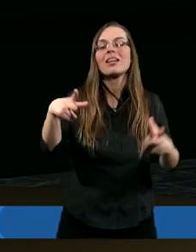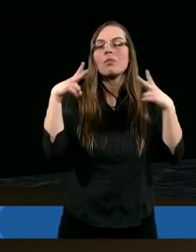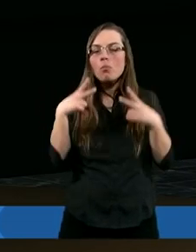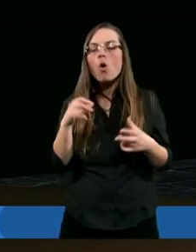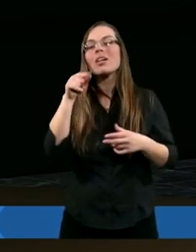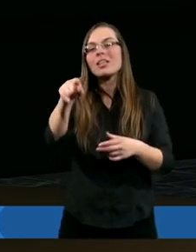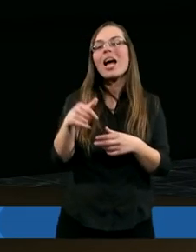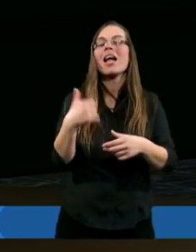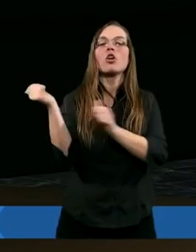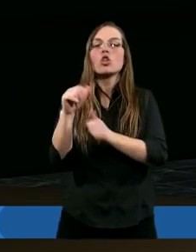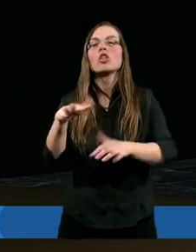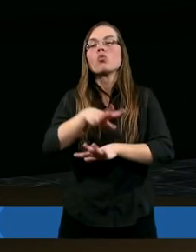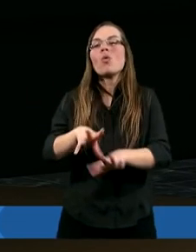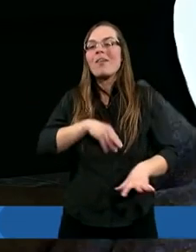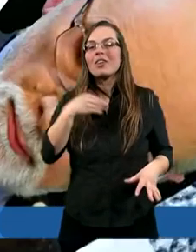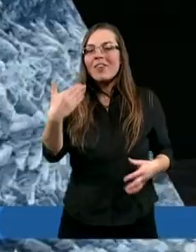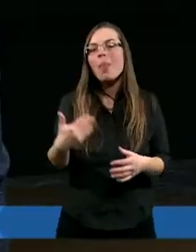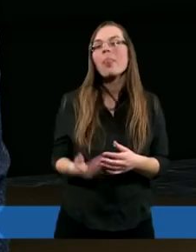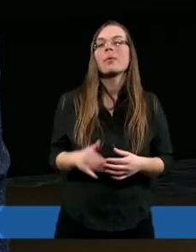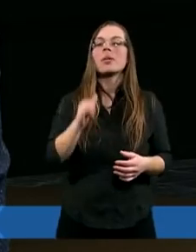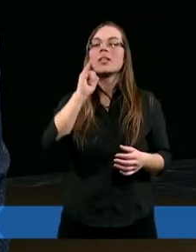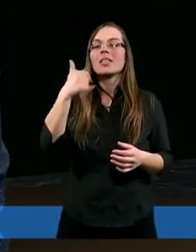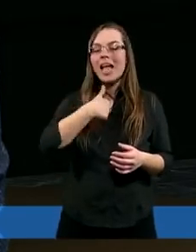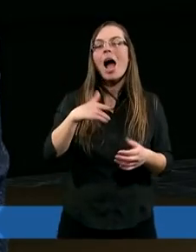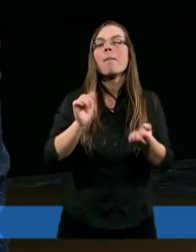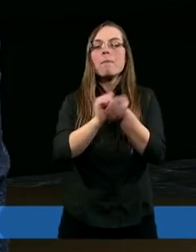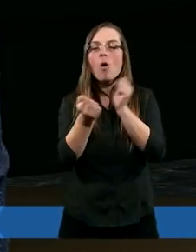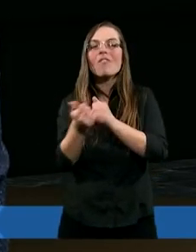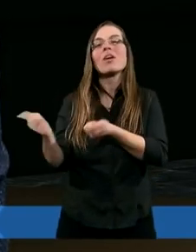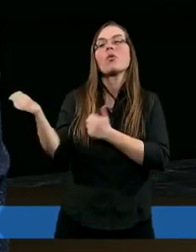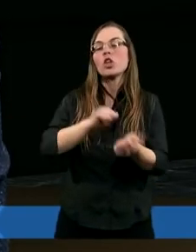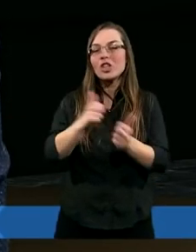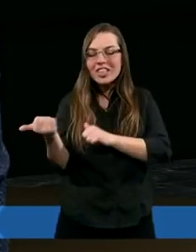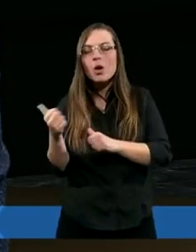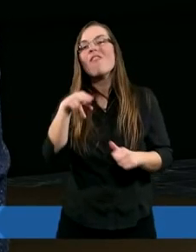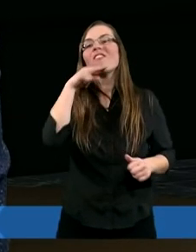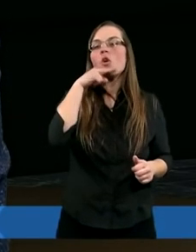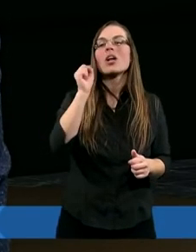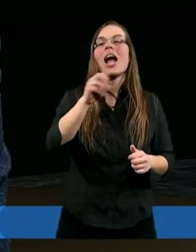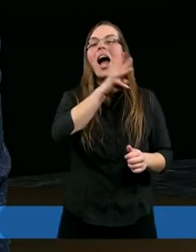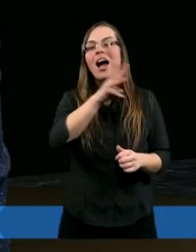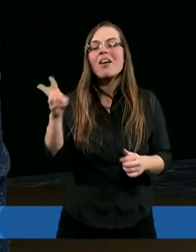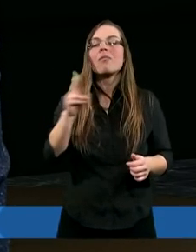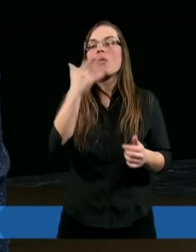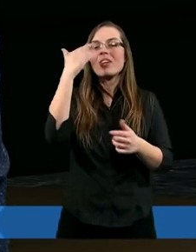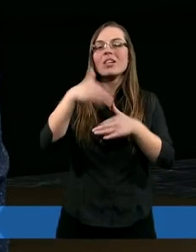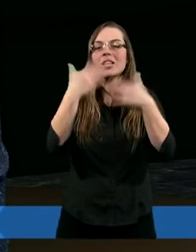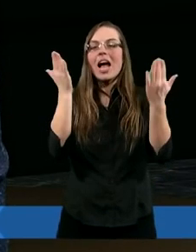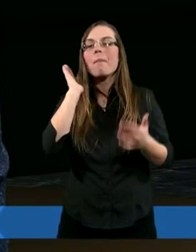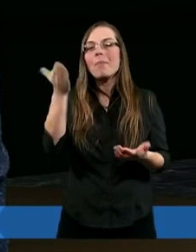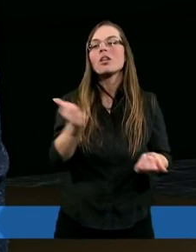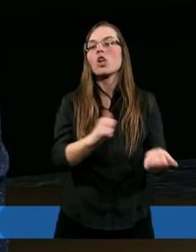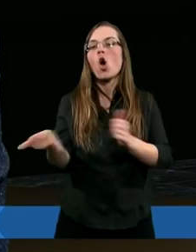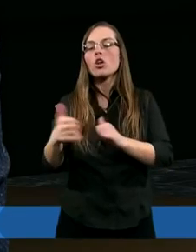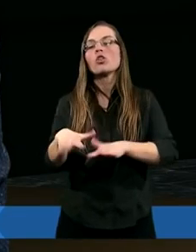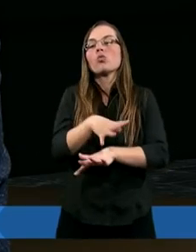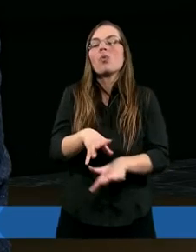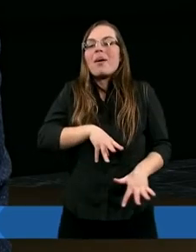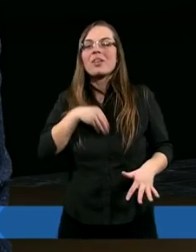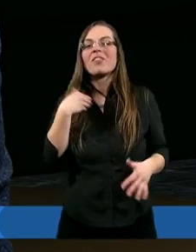Ten chrzci Duchem Świętym. Jan bowiem chrzcił wodą, ale wy po niewielu dniach będziecie